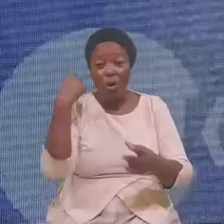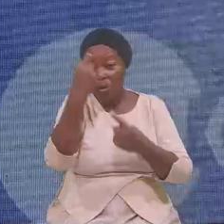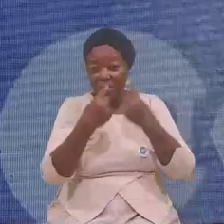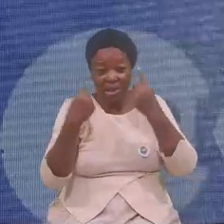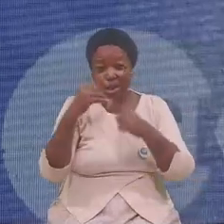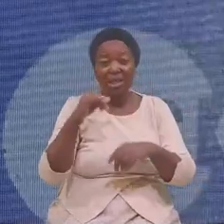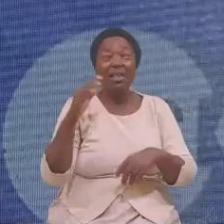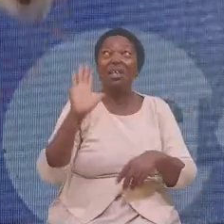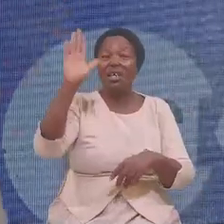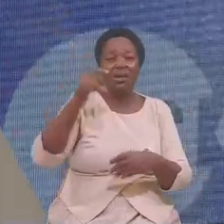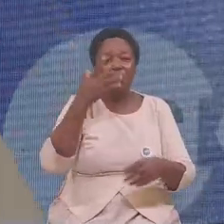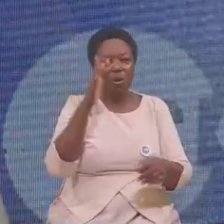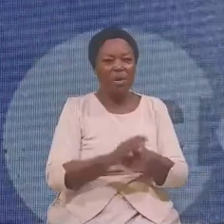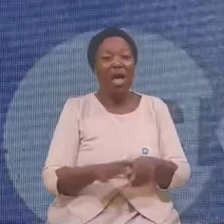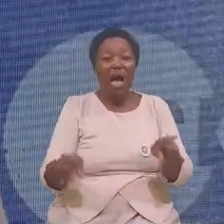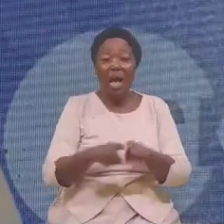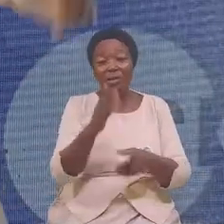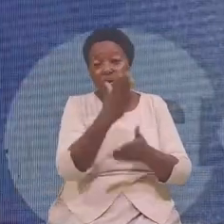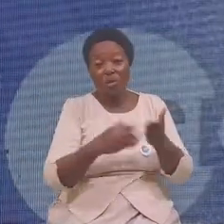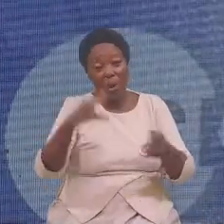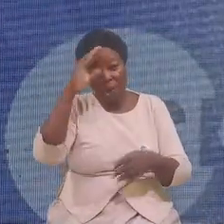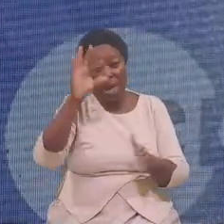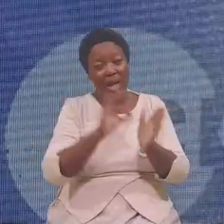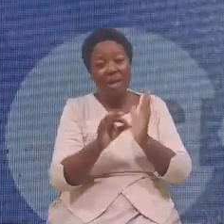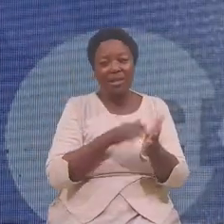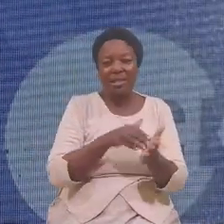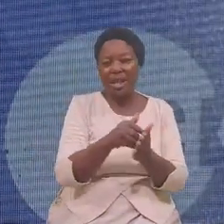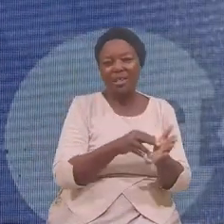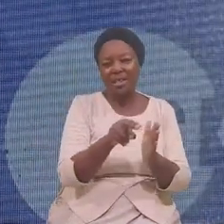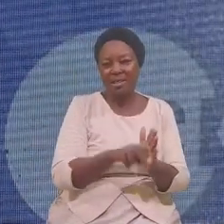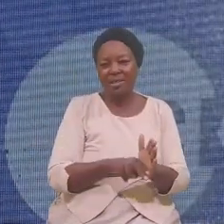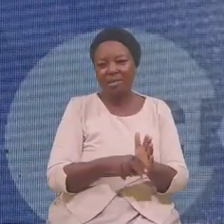Concernant sa promesse, comme quelques-uns le croient,